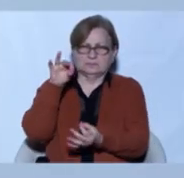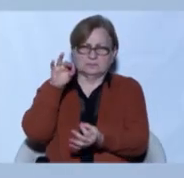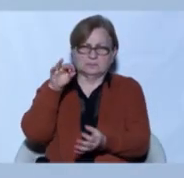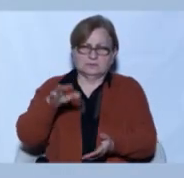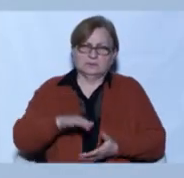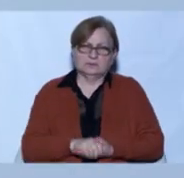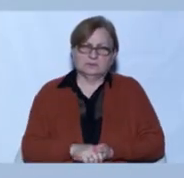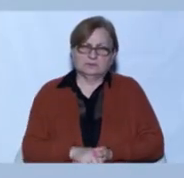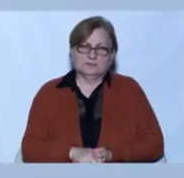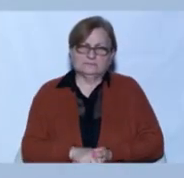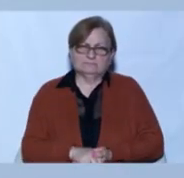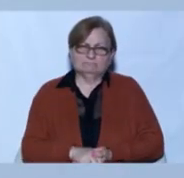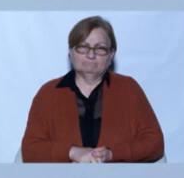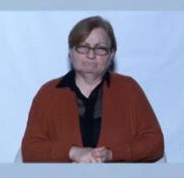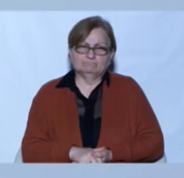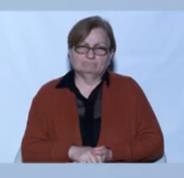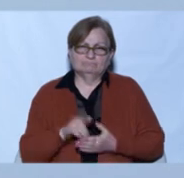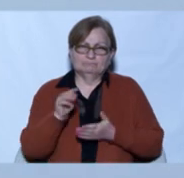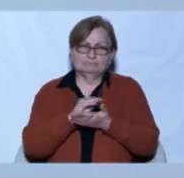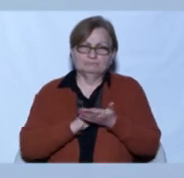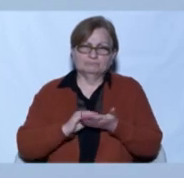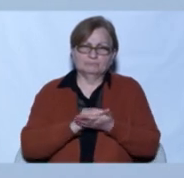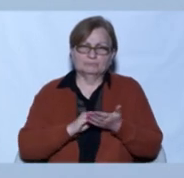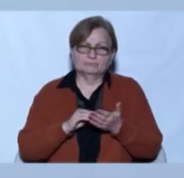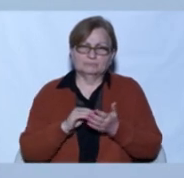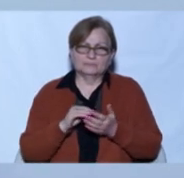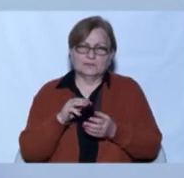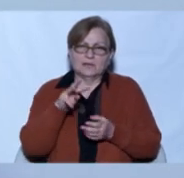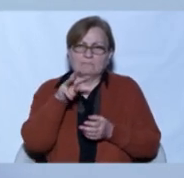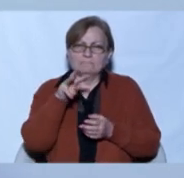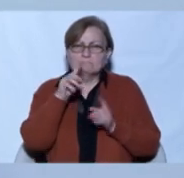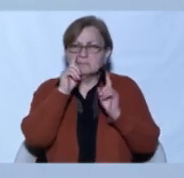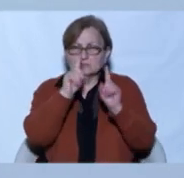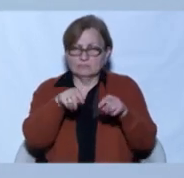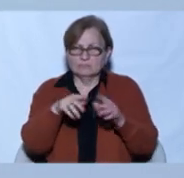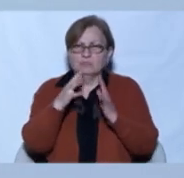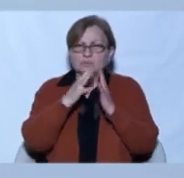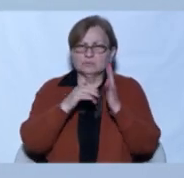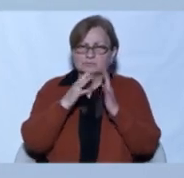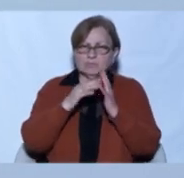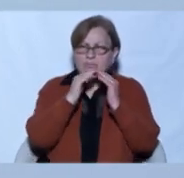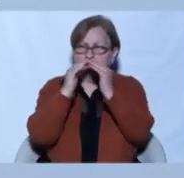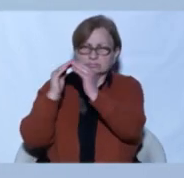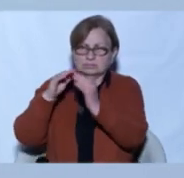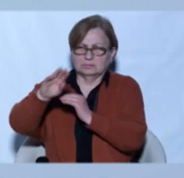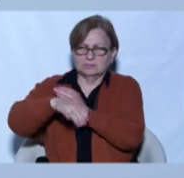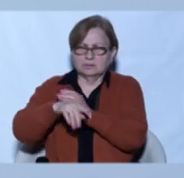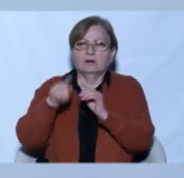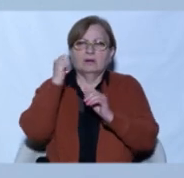თანაც მიაქციათ ყურადღება მეორდება წინადადებაში. მიტოვებულია სოფელიც და მიტოვებულია